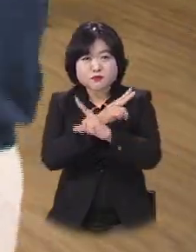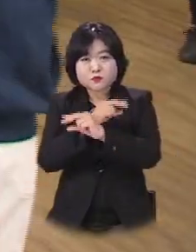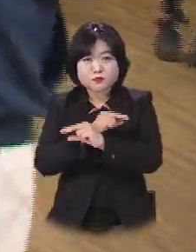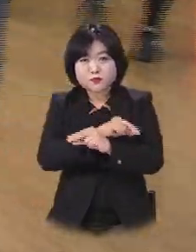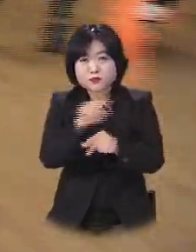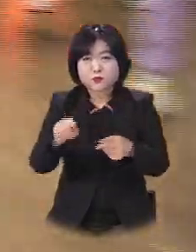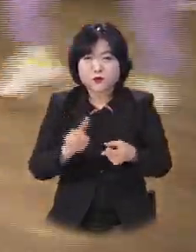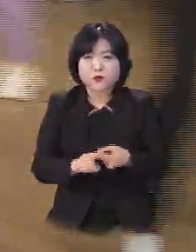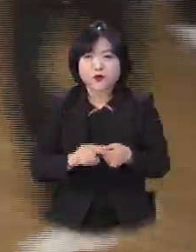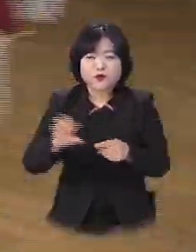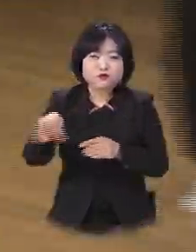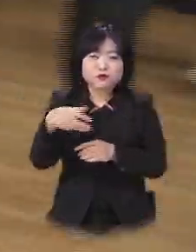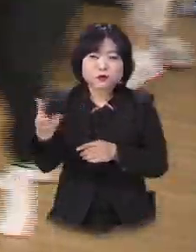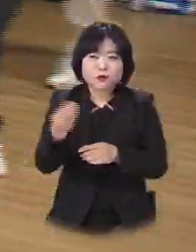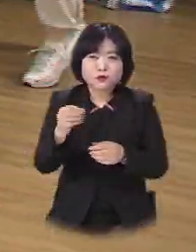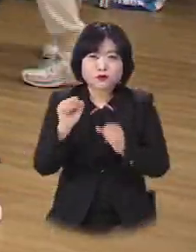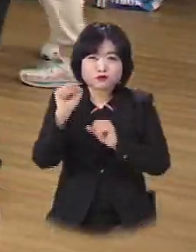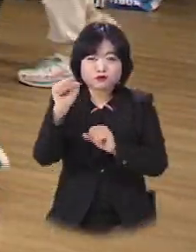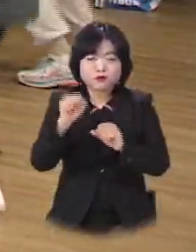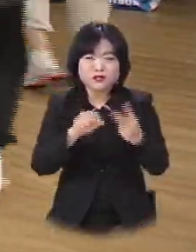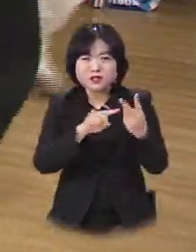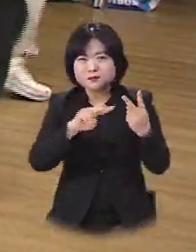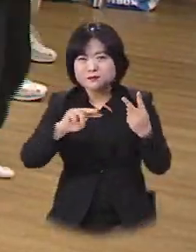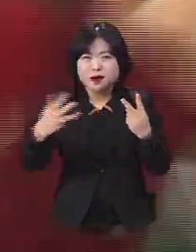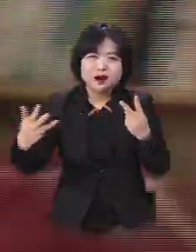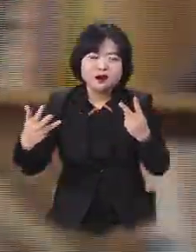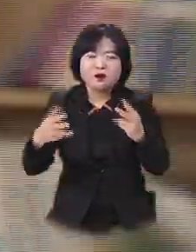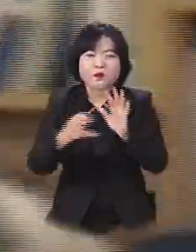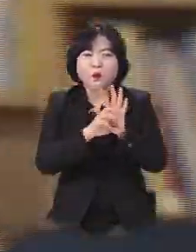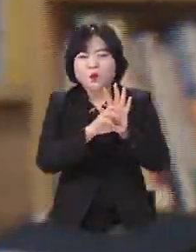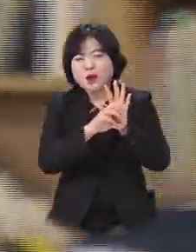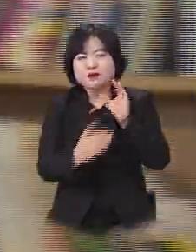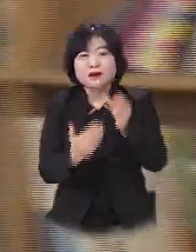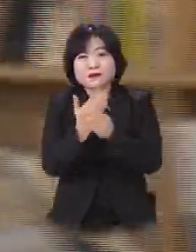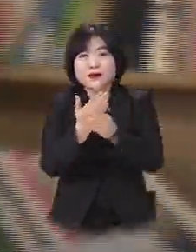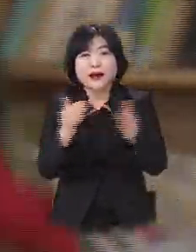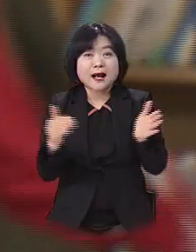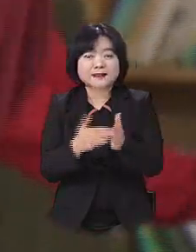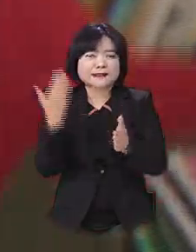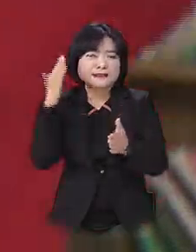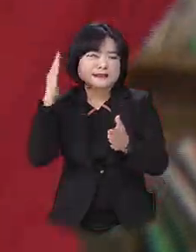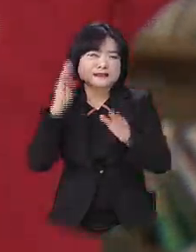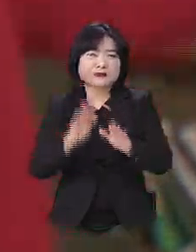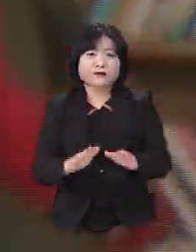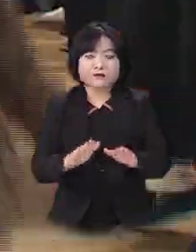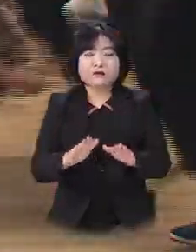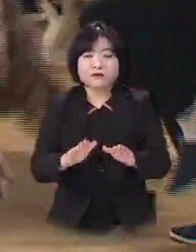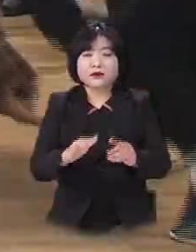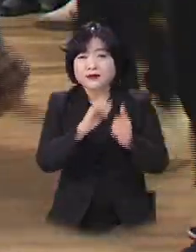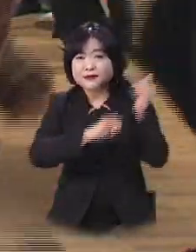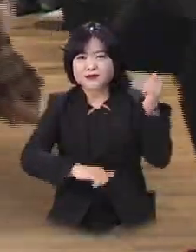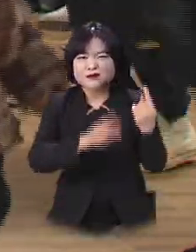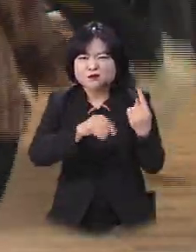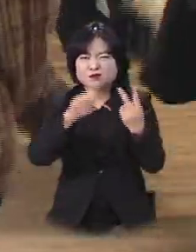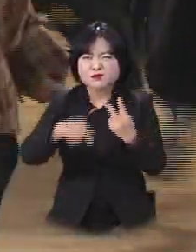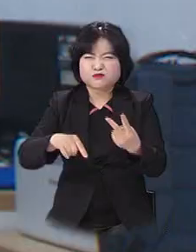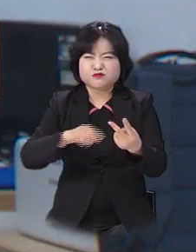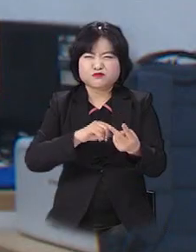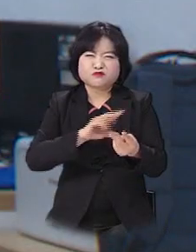국채보상운동과 2.18 민주운동, 그리고 코로나 사태까지 대구 근현대사를 1, 2부 주제 공연에 담을